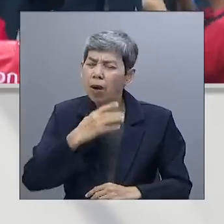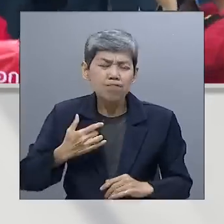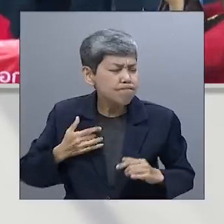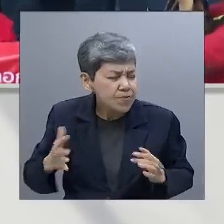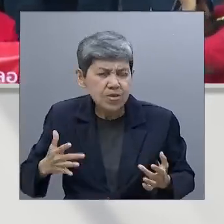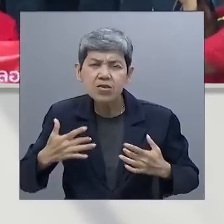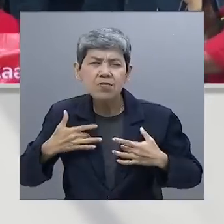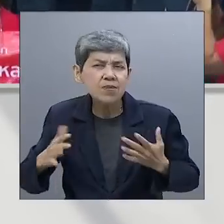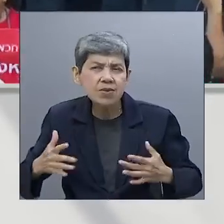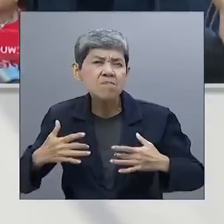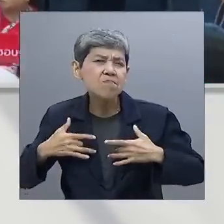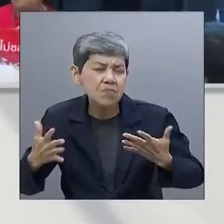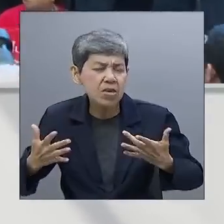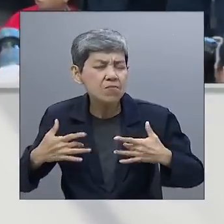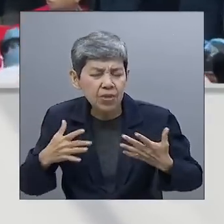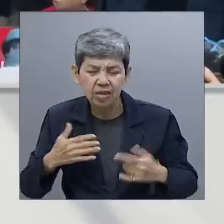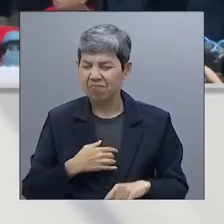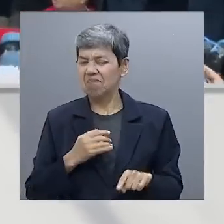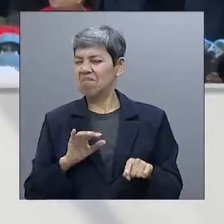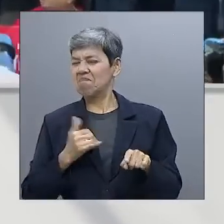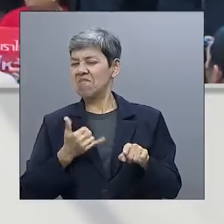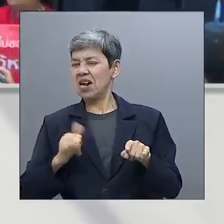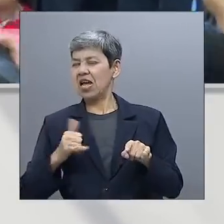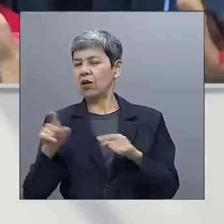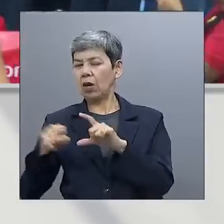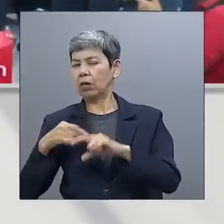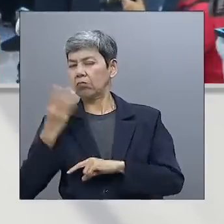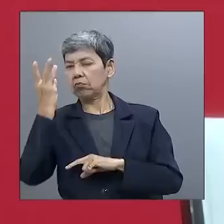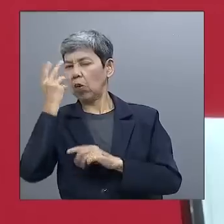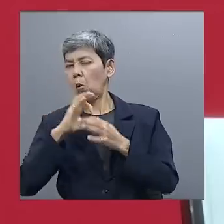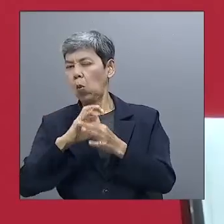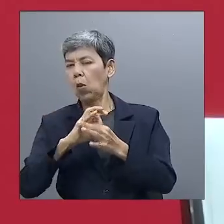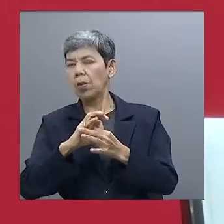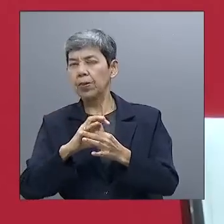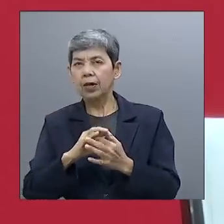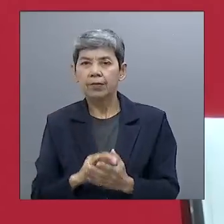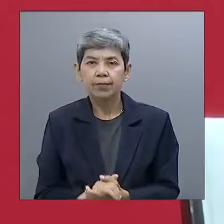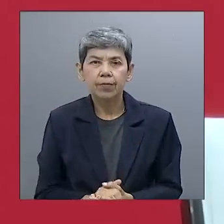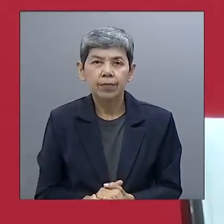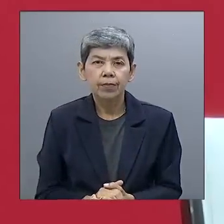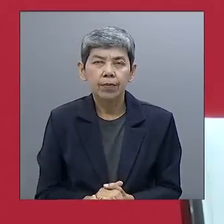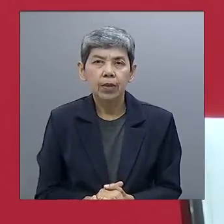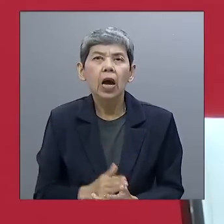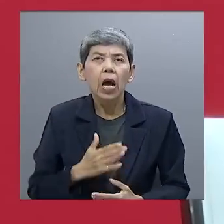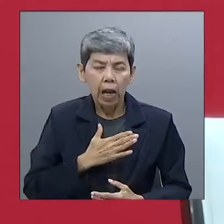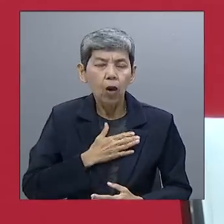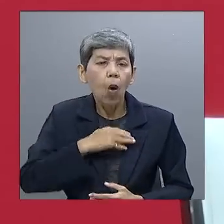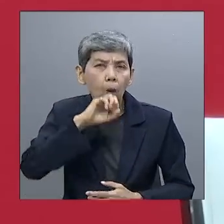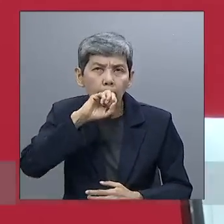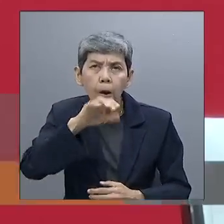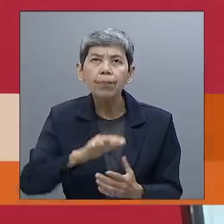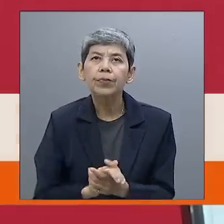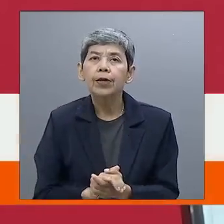วแต่ก็ยังไม่เป็นที่ไว้วางใจสำหรับก้าวไกลค่ะ แต่เรายืนยันนะครับ